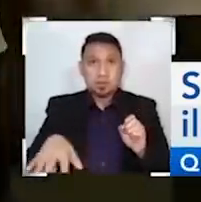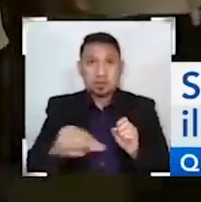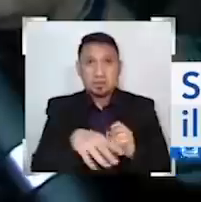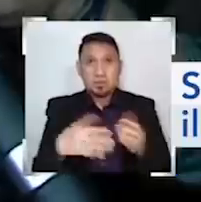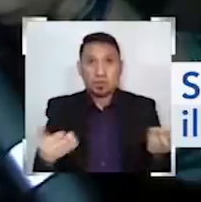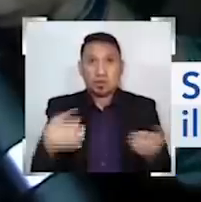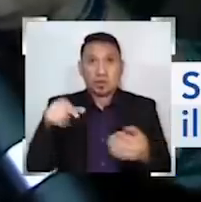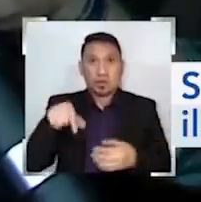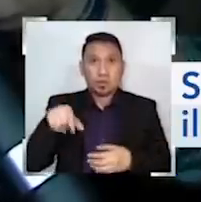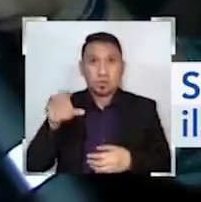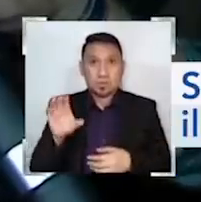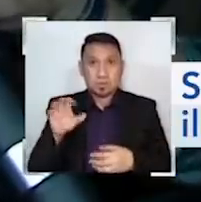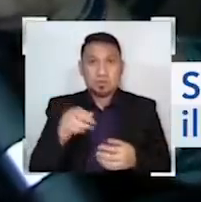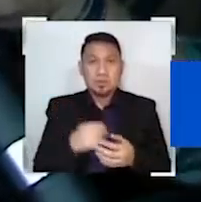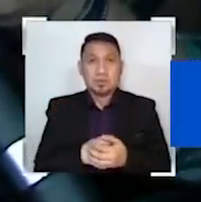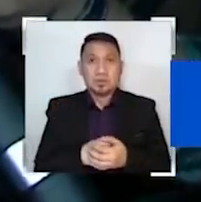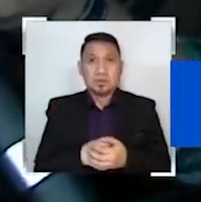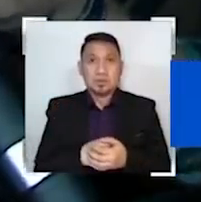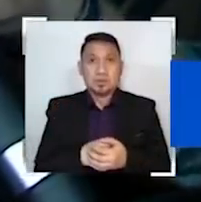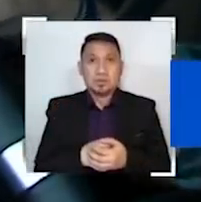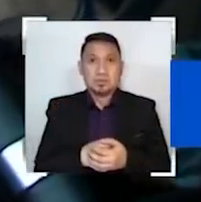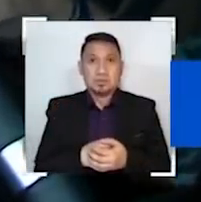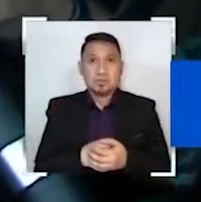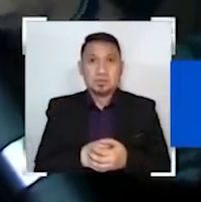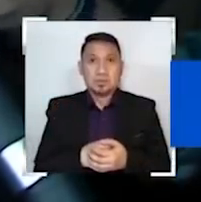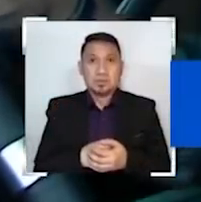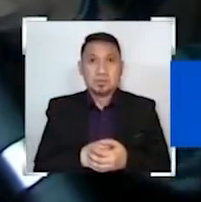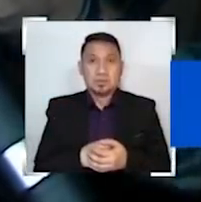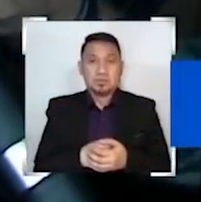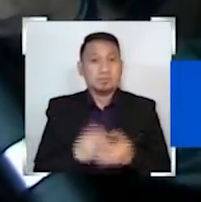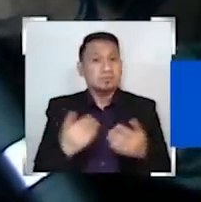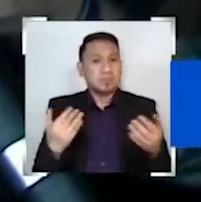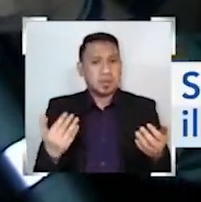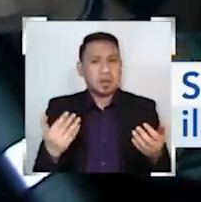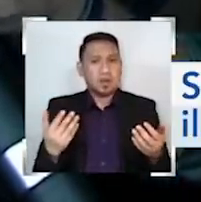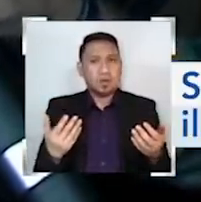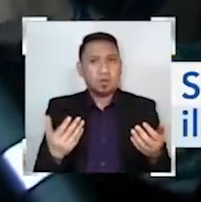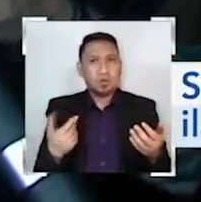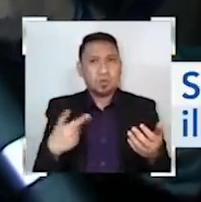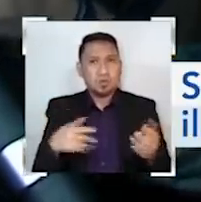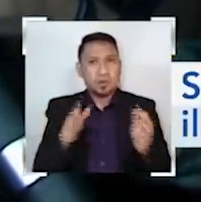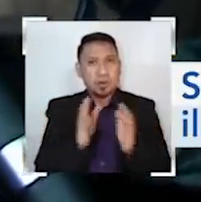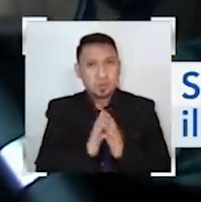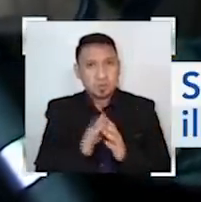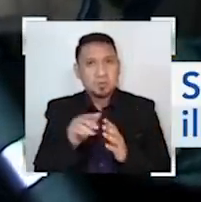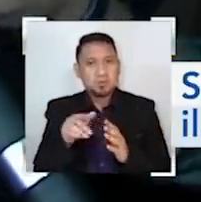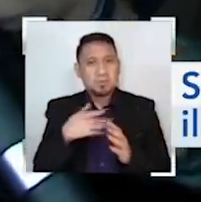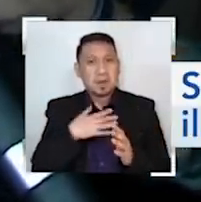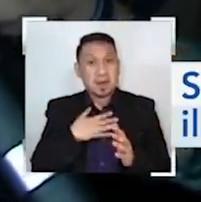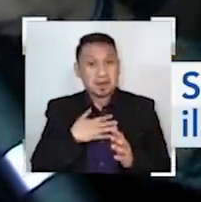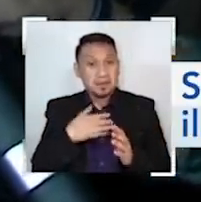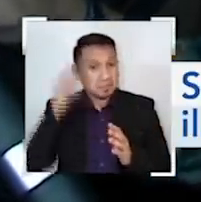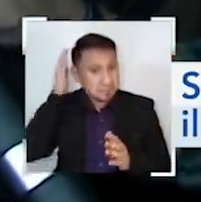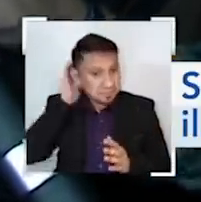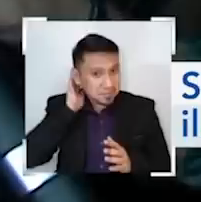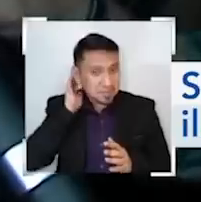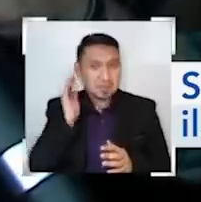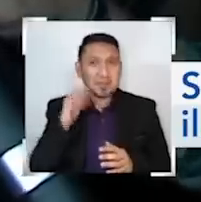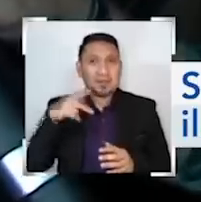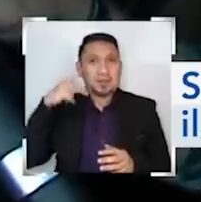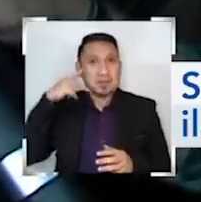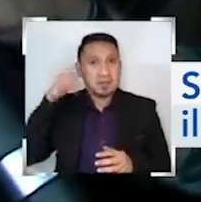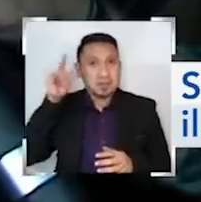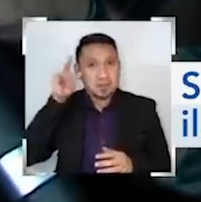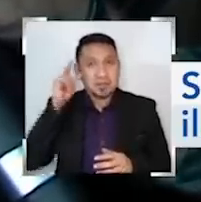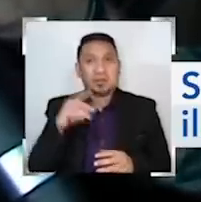City. Majority sa amin, siyempre, susunod sa request ko na si, si Senator Lacson. Pero wala